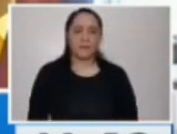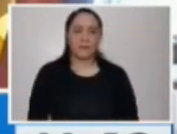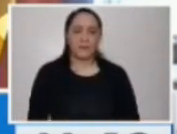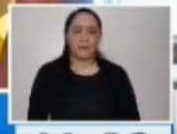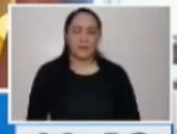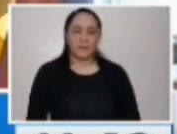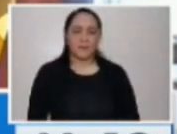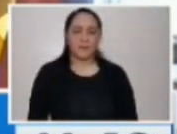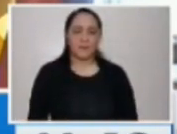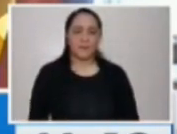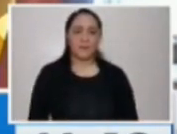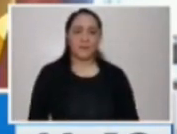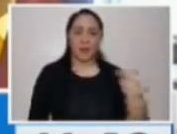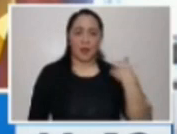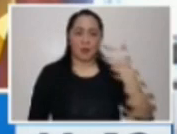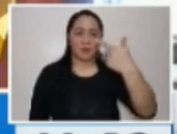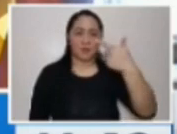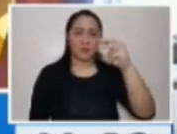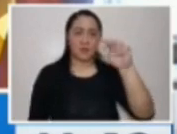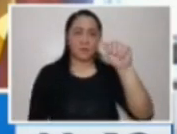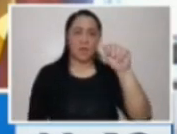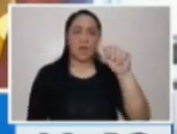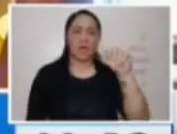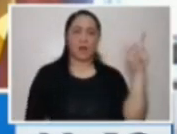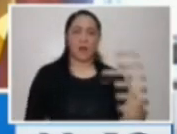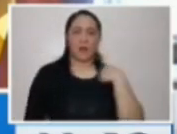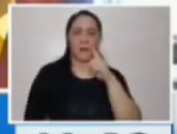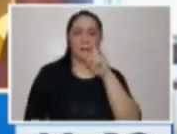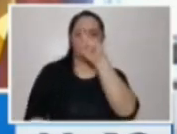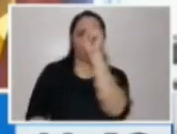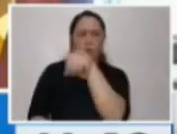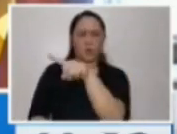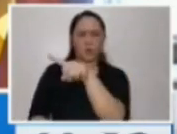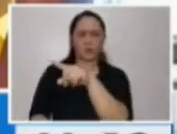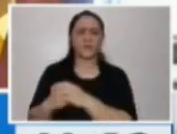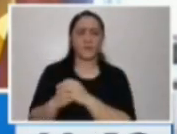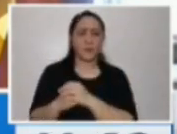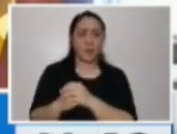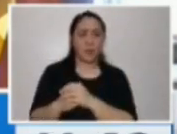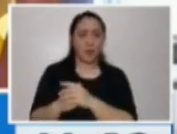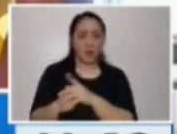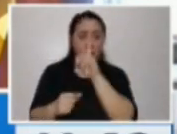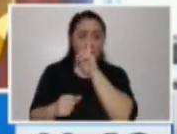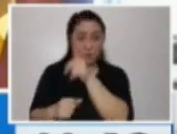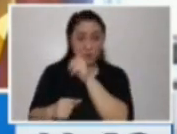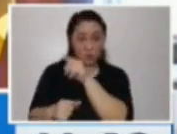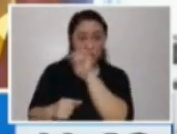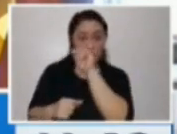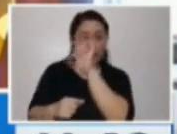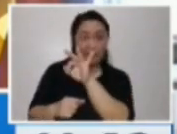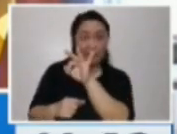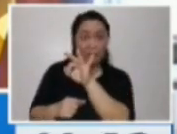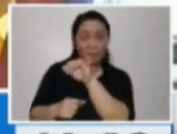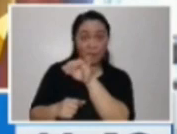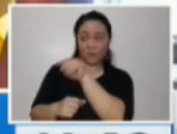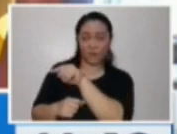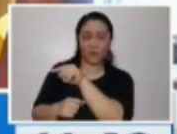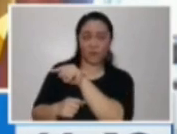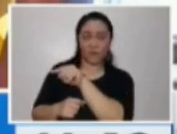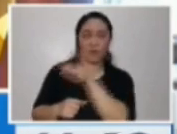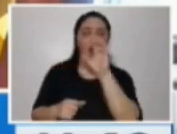natin. Walang tao ang PhilHealth sa mga airports and seaports na mag-check ng Overseas Employment